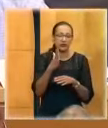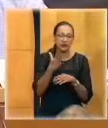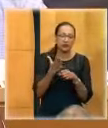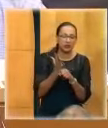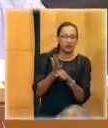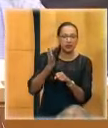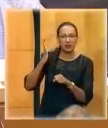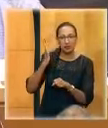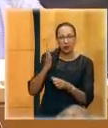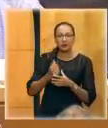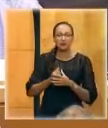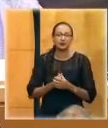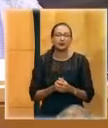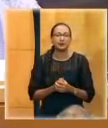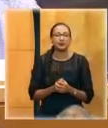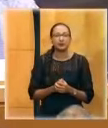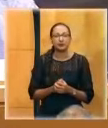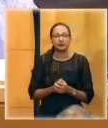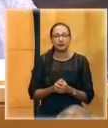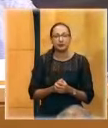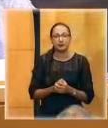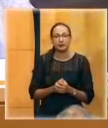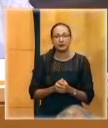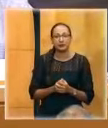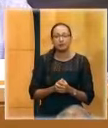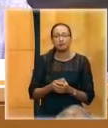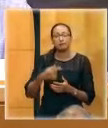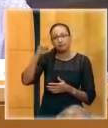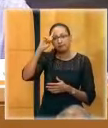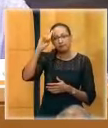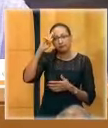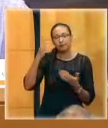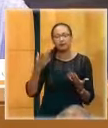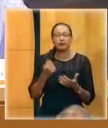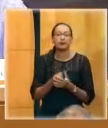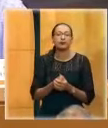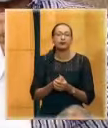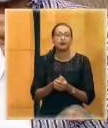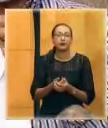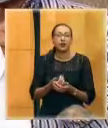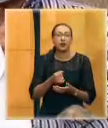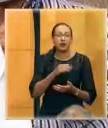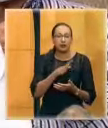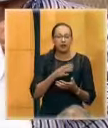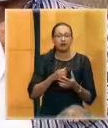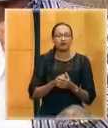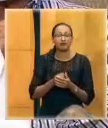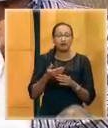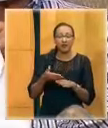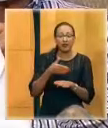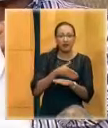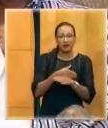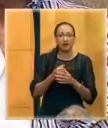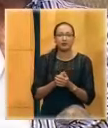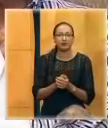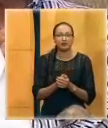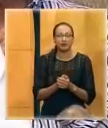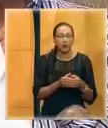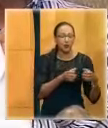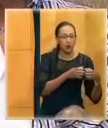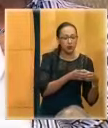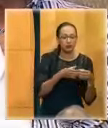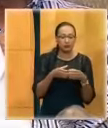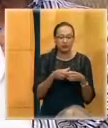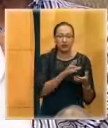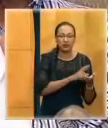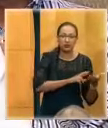dernières années et demie. Puisqu'il a fallu mettre en place, en fusionnant les deux anciennes collectivités,